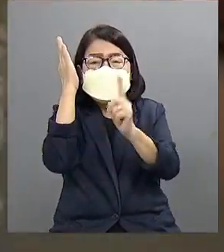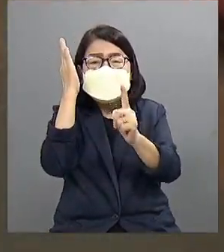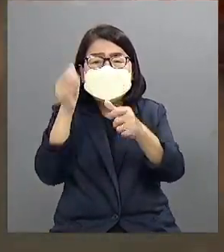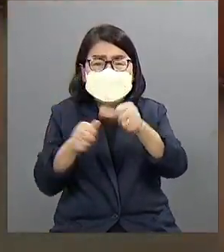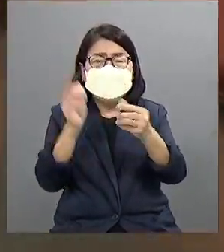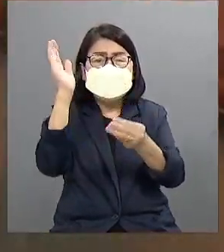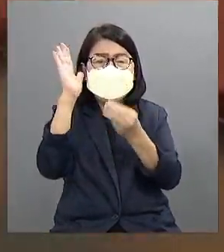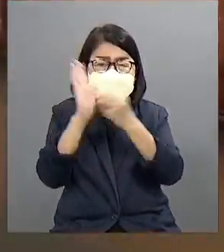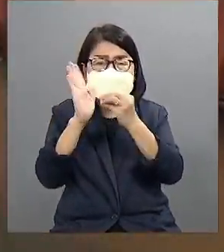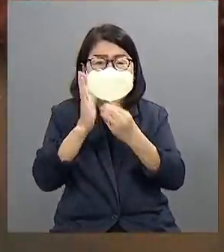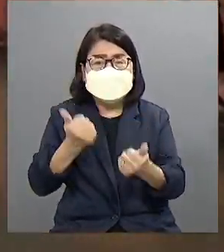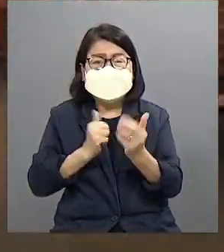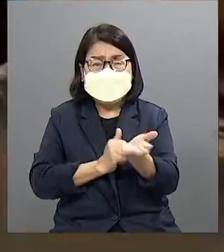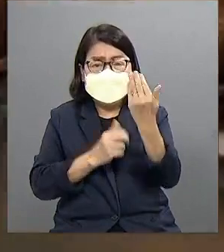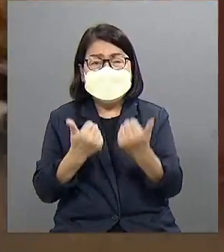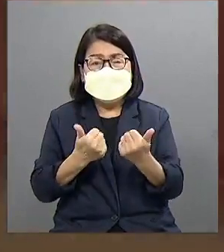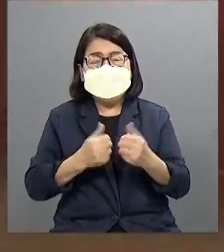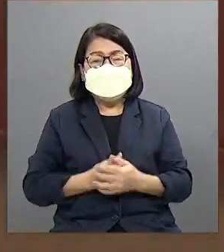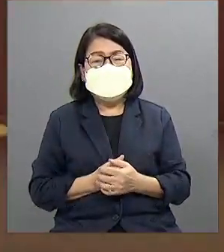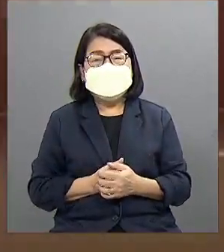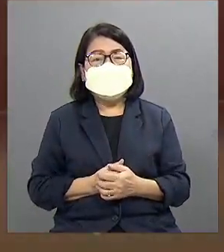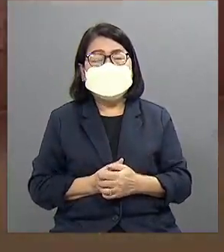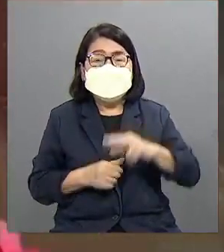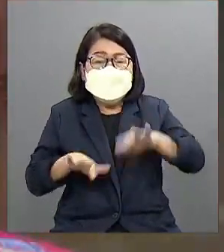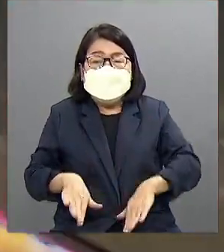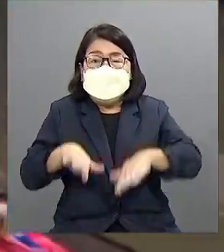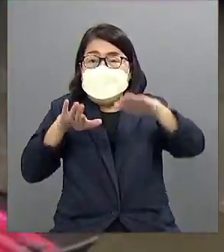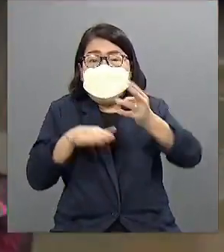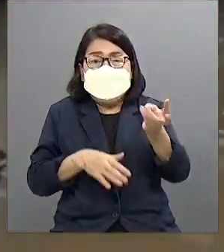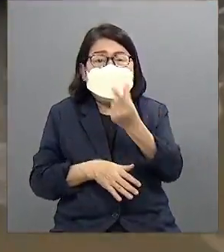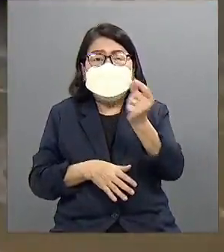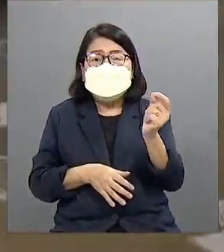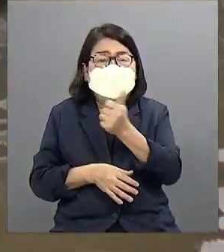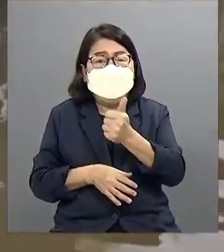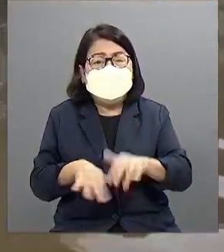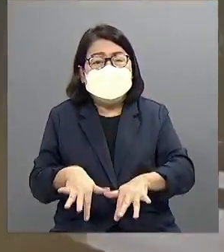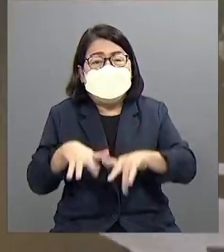เมื่อเช้านี้เองไม่กี่นาทีที่ผ่านมานี่เองนะคะเนี่ยค่ะ